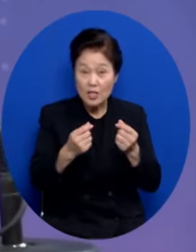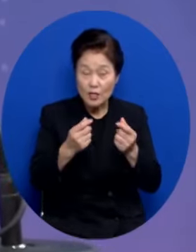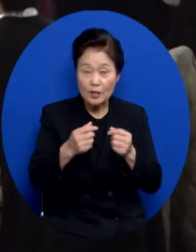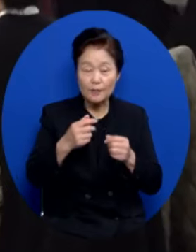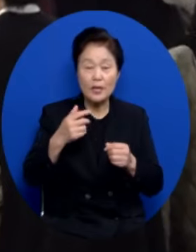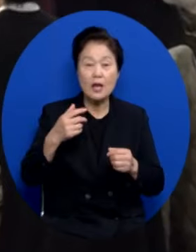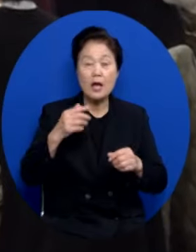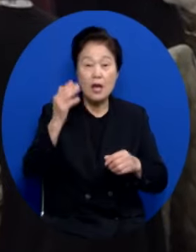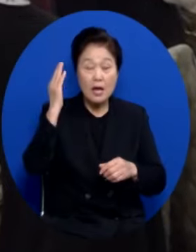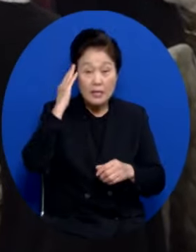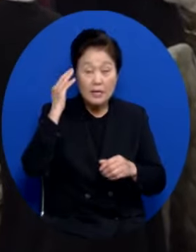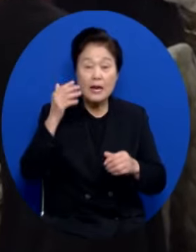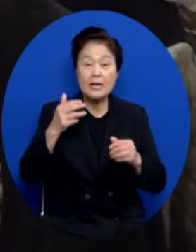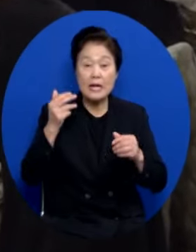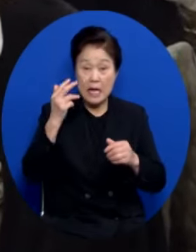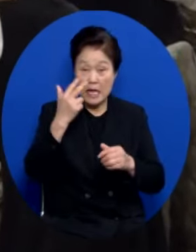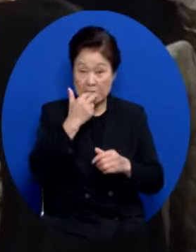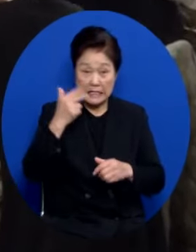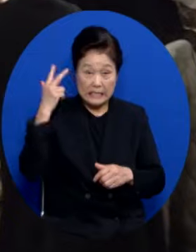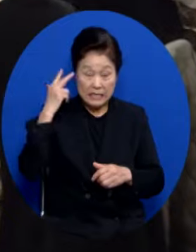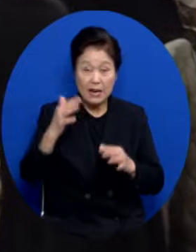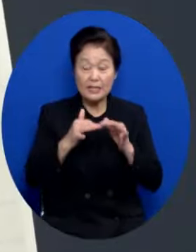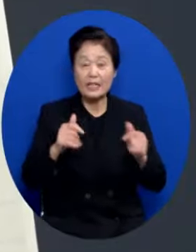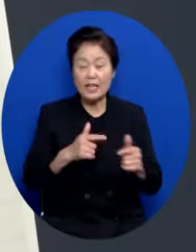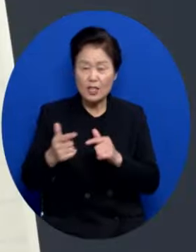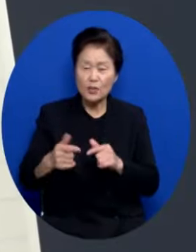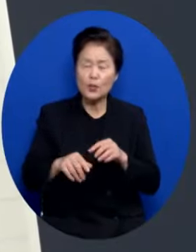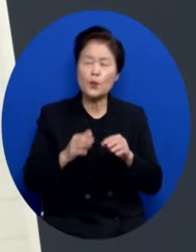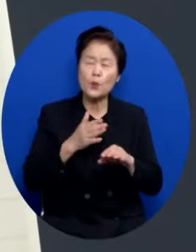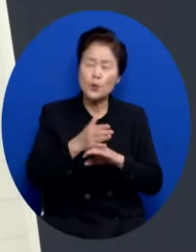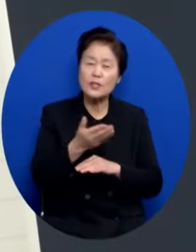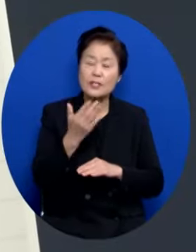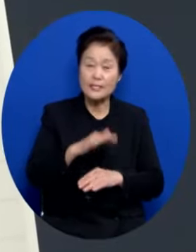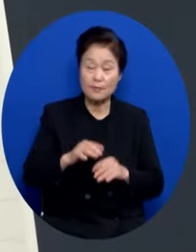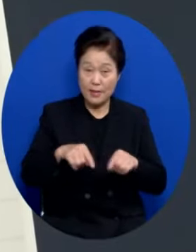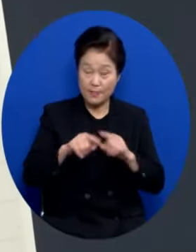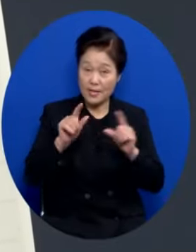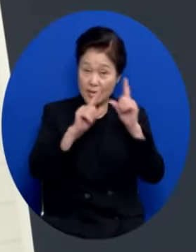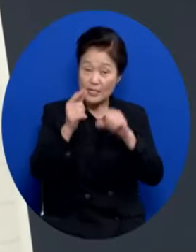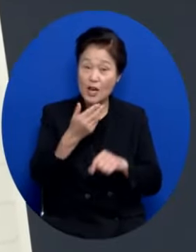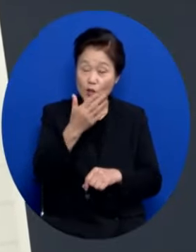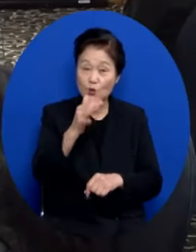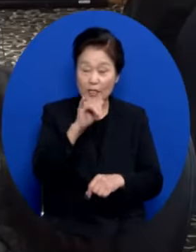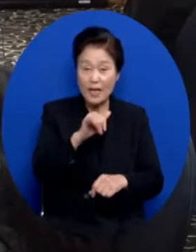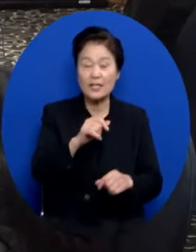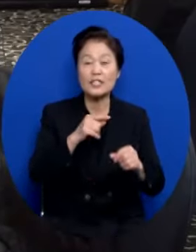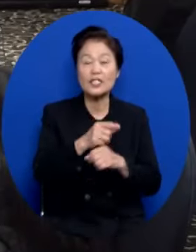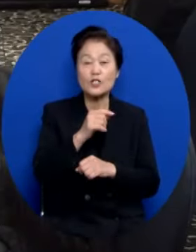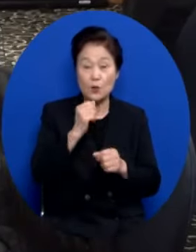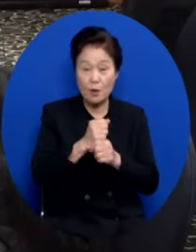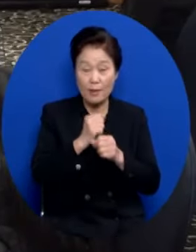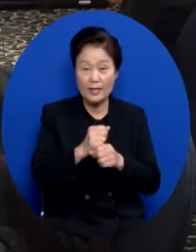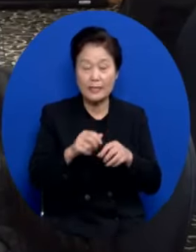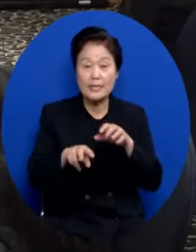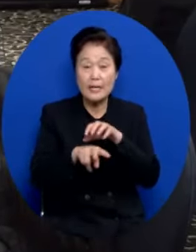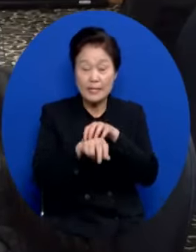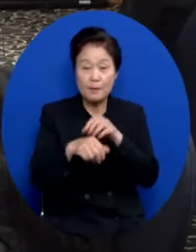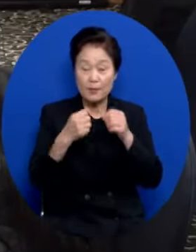손에 촉각을 의지해 느린 삶을 산다는 의미로 지어진 대회명 달팽이 광장. 발표자로 나선